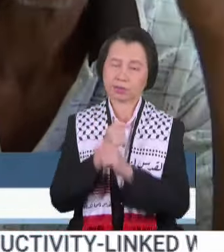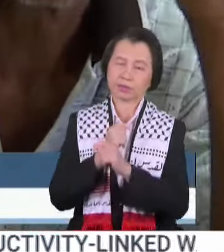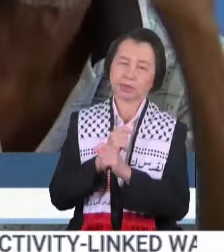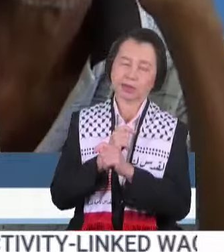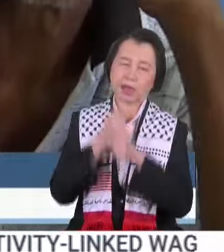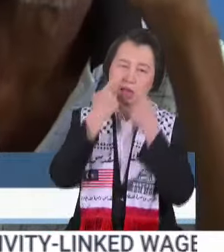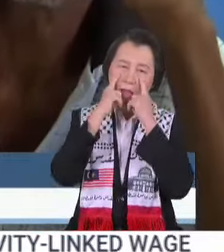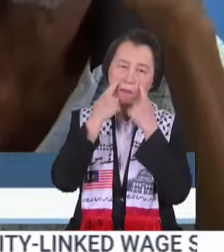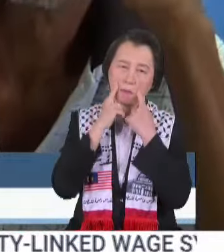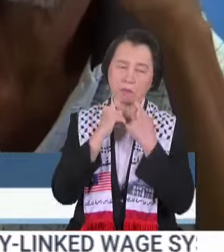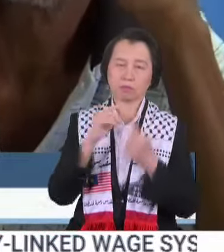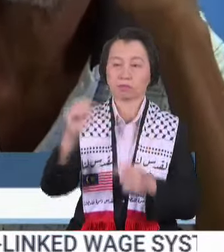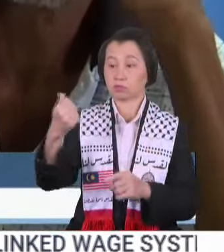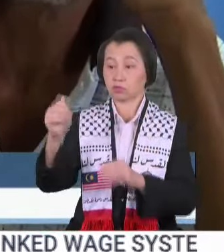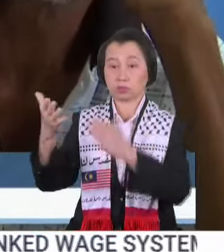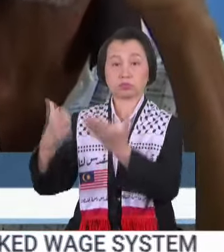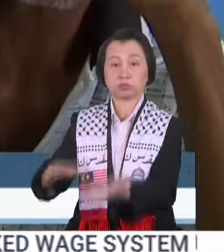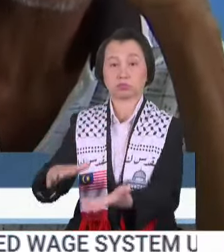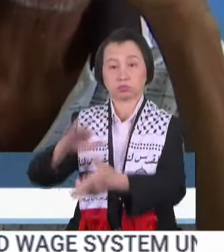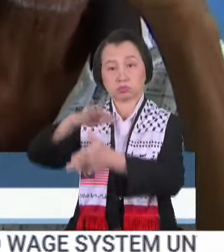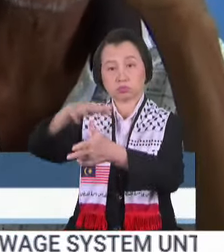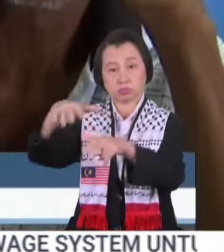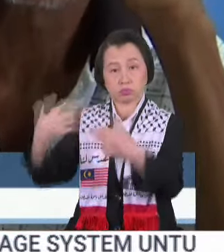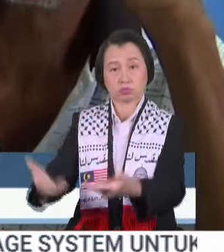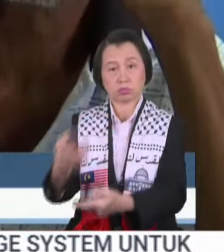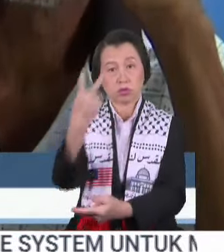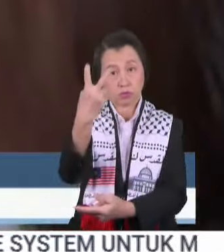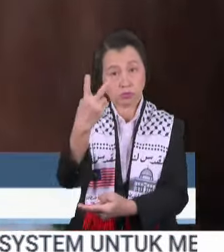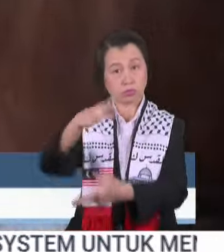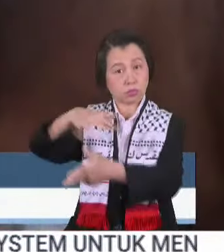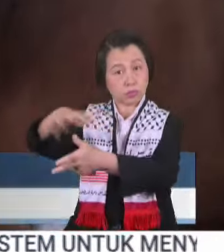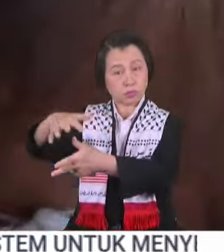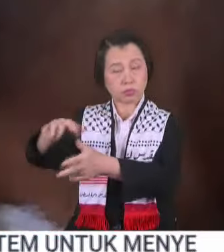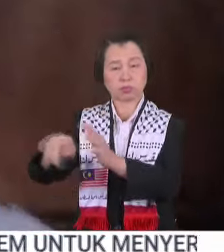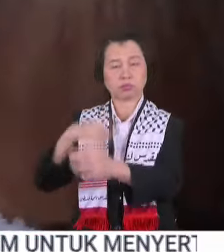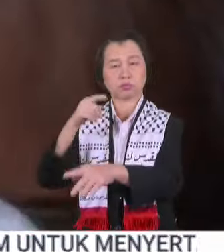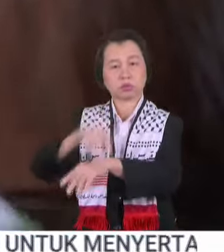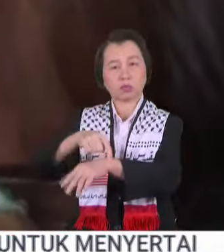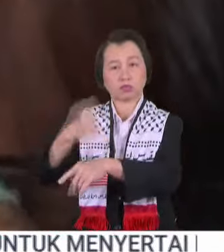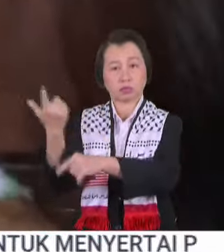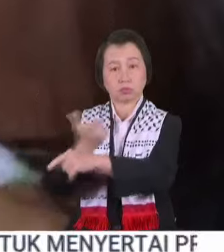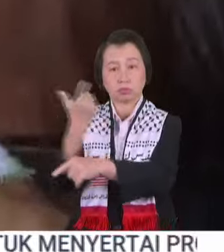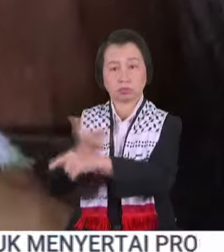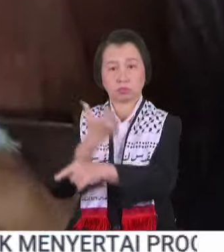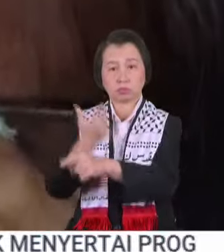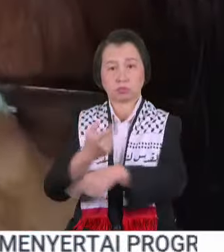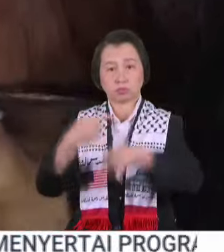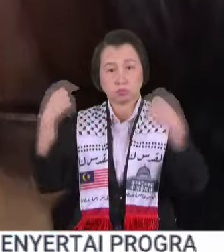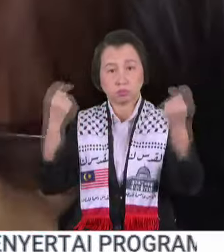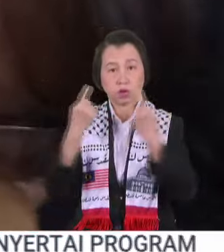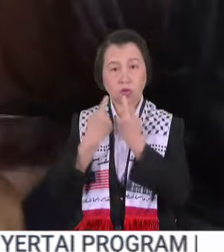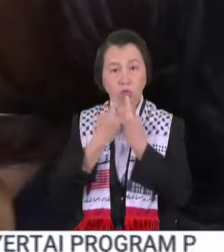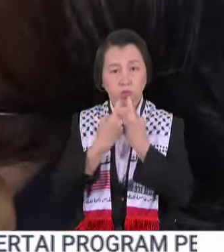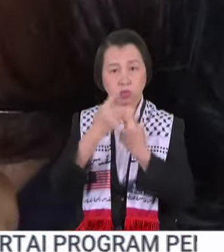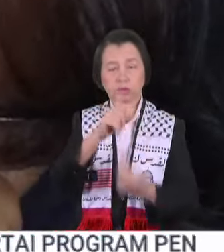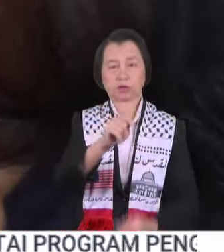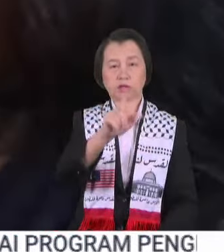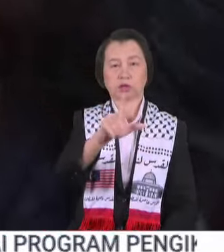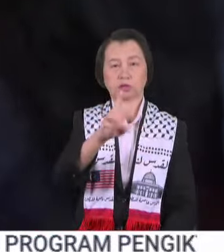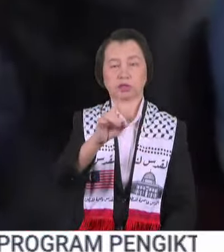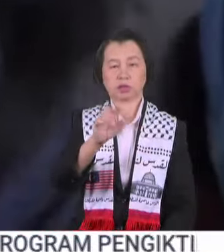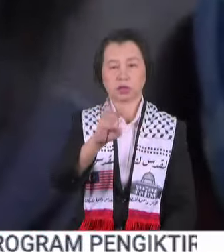Mendiang Jona antara 10 terkorban dalam nahas melibatkan dua helikopter ketika sesi latihan sempena sambutan ulang tahun